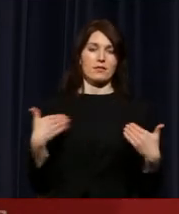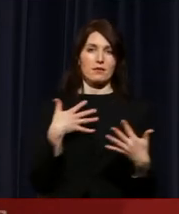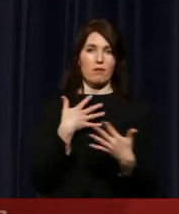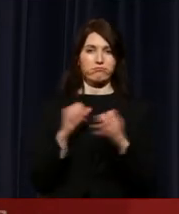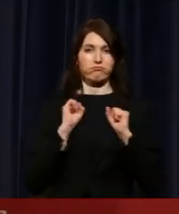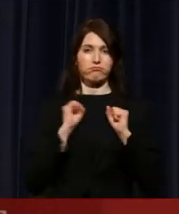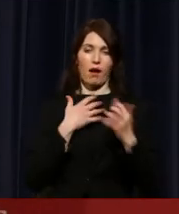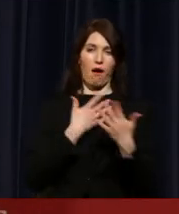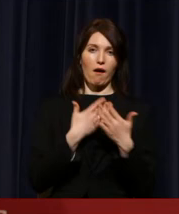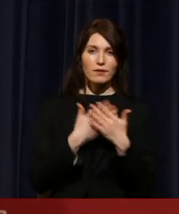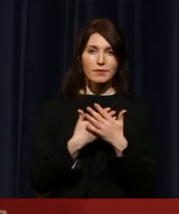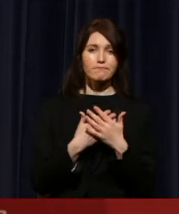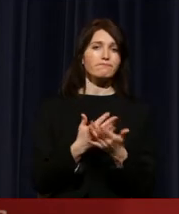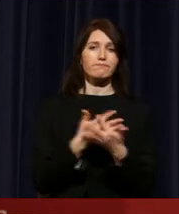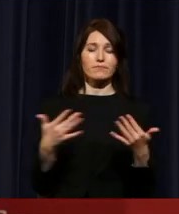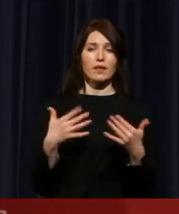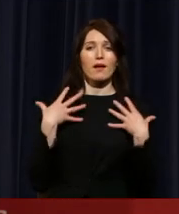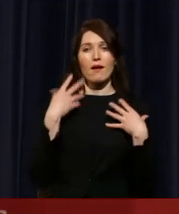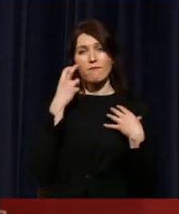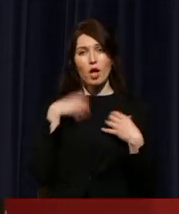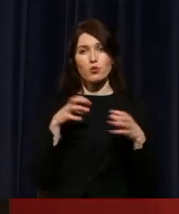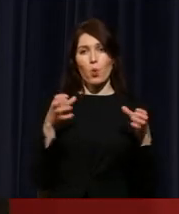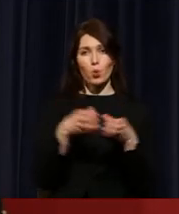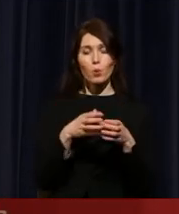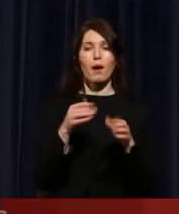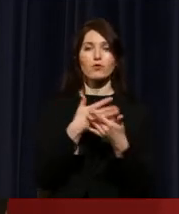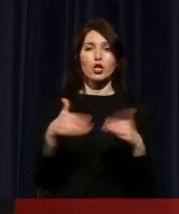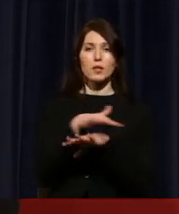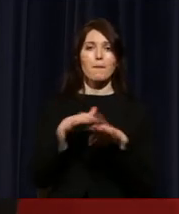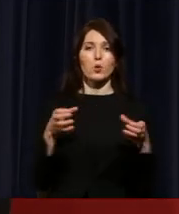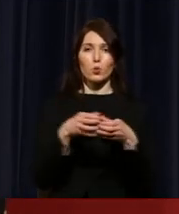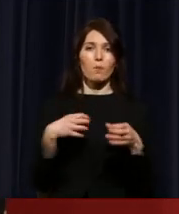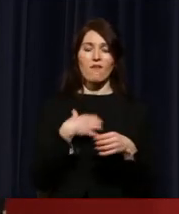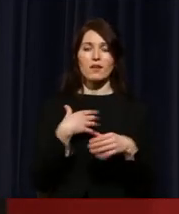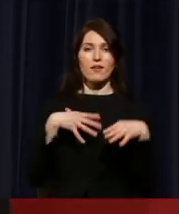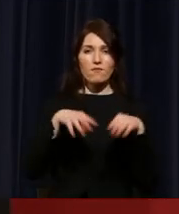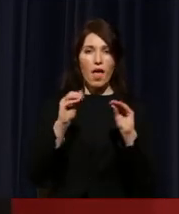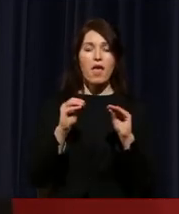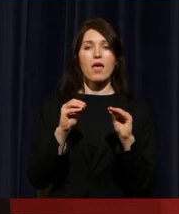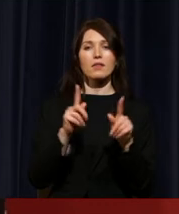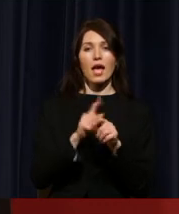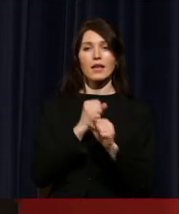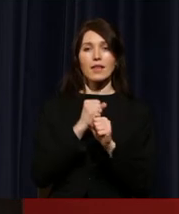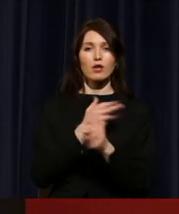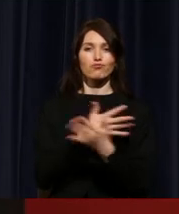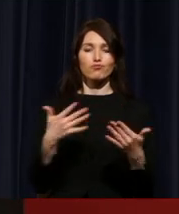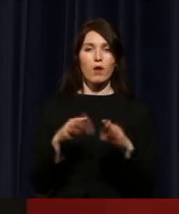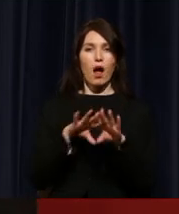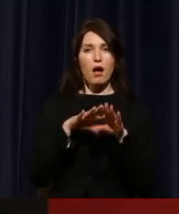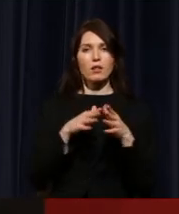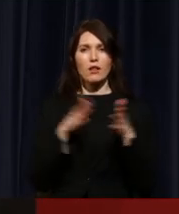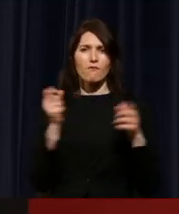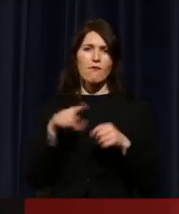kas ir dažādām vecuma grupām, dažādām sabiedrības grupām nepieciešams veikt un darīt dažādos apjomos,